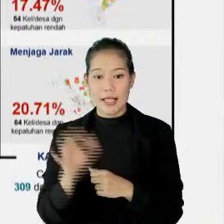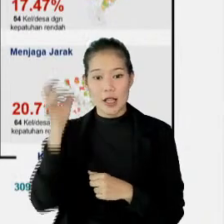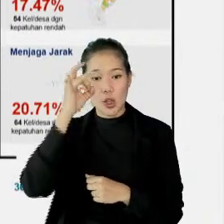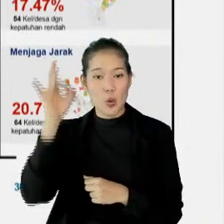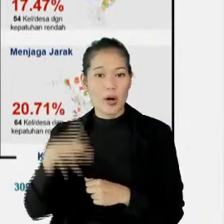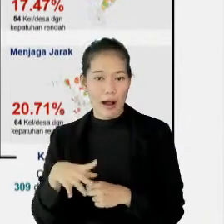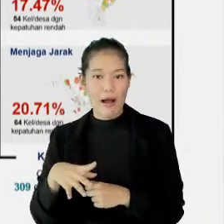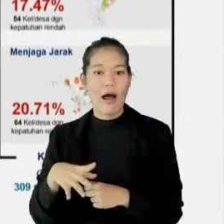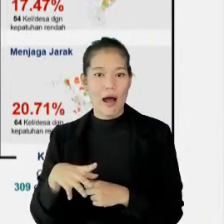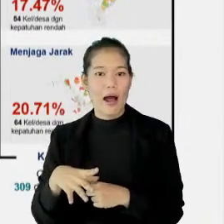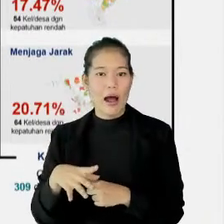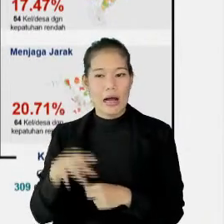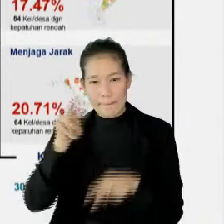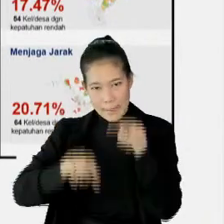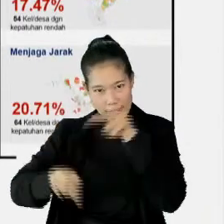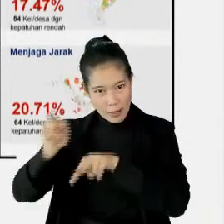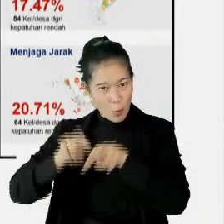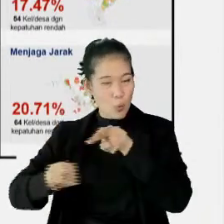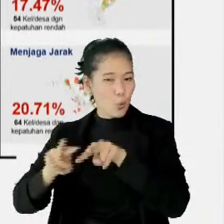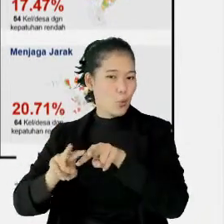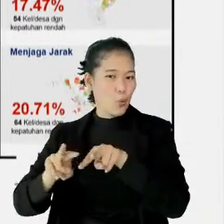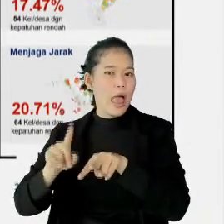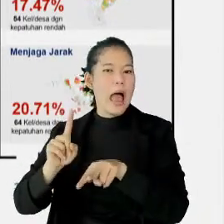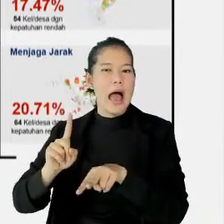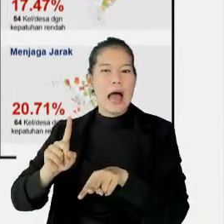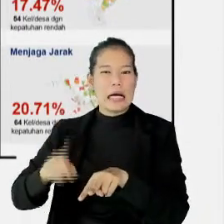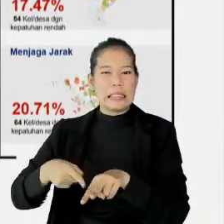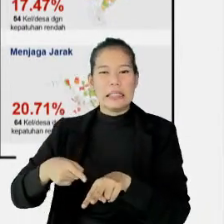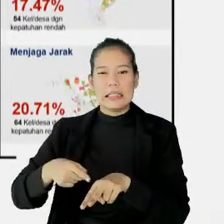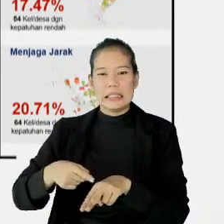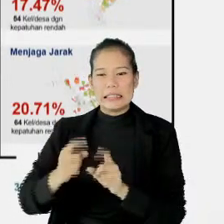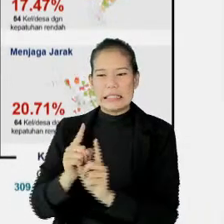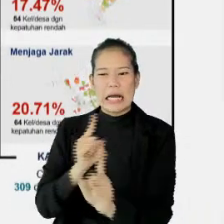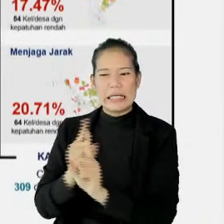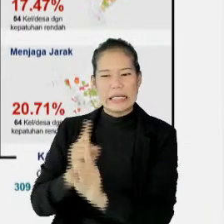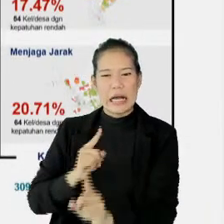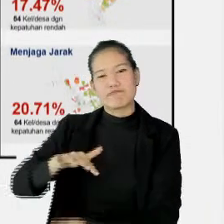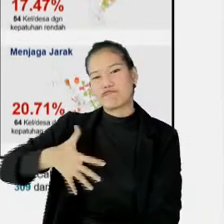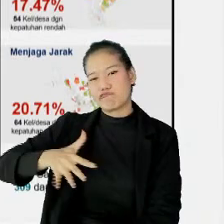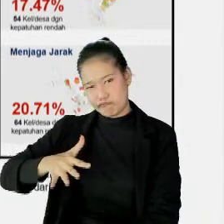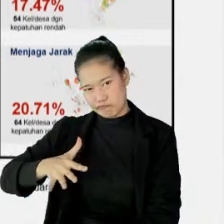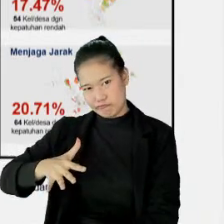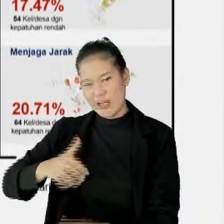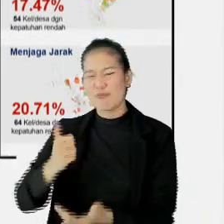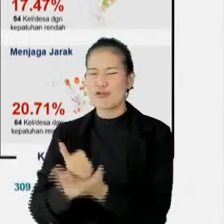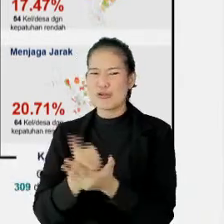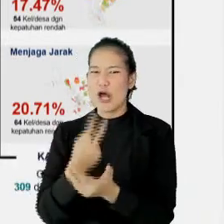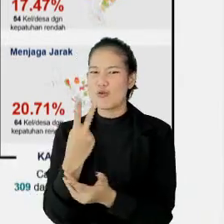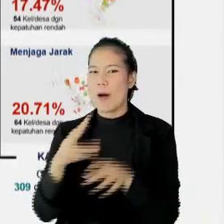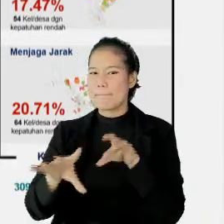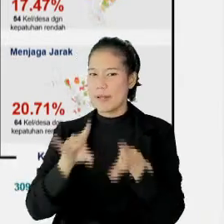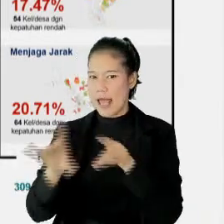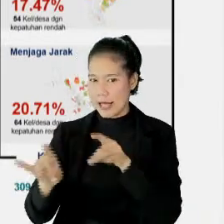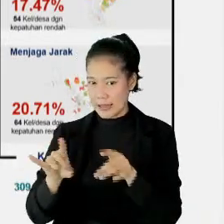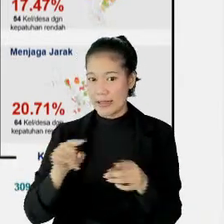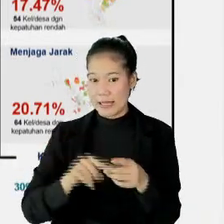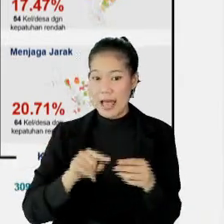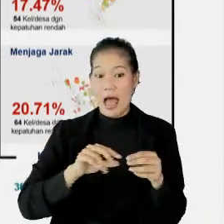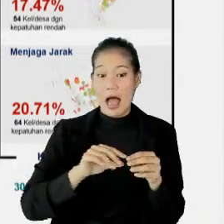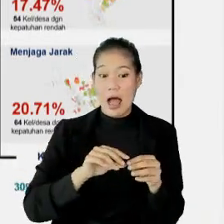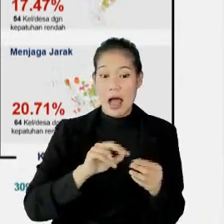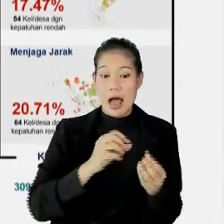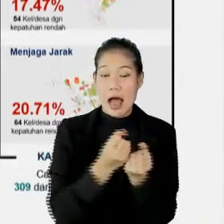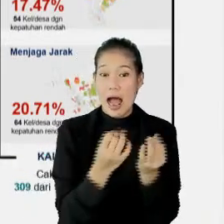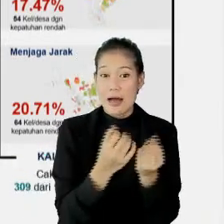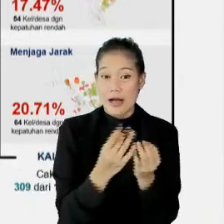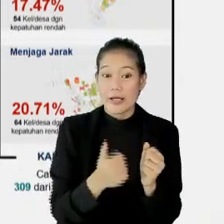kelurahan dan desa yang ada di sana yang dipantau gitu ya, ini masih memiliki kepatuhan menjaga jarak yang rendah. Memang ada dua opsi kemungkinan, apakah angka kepatuhan menjadi lebih baik